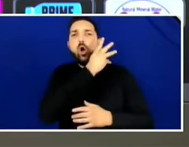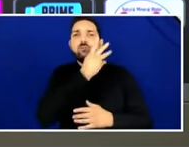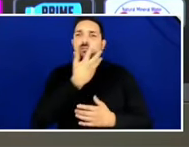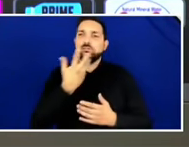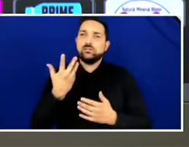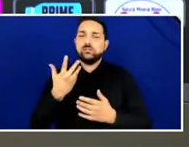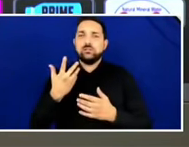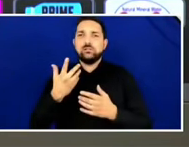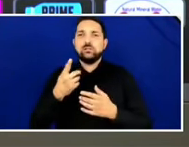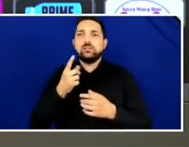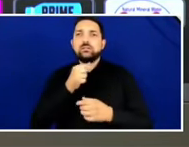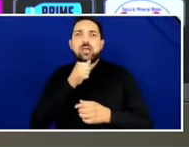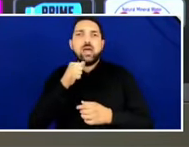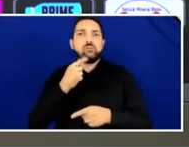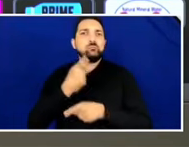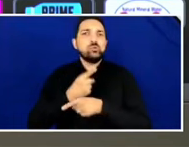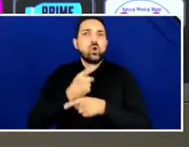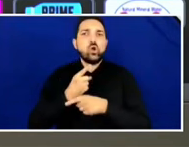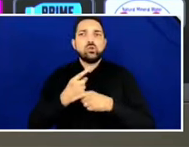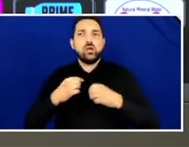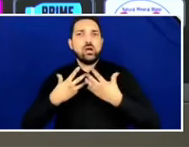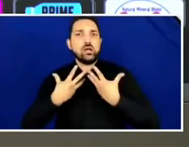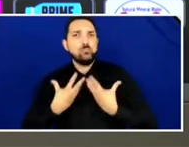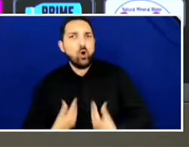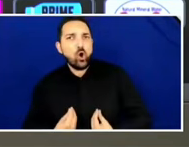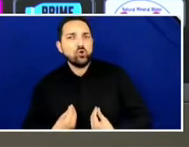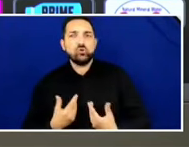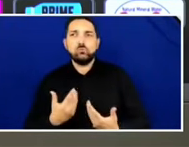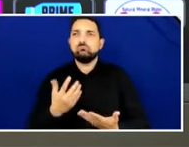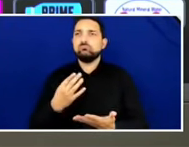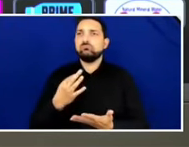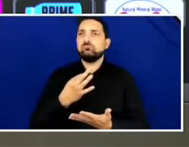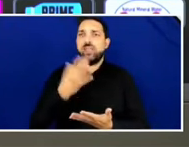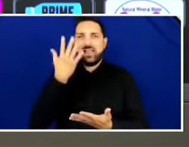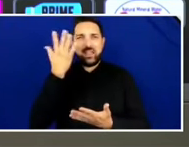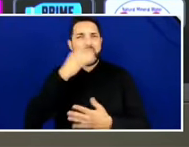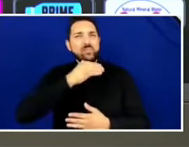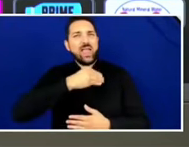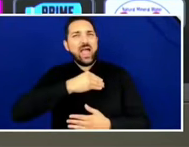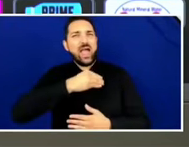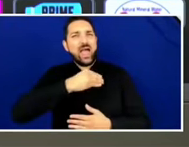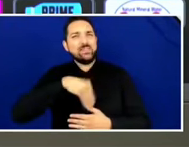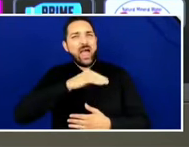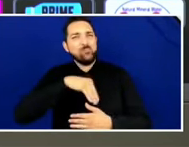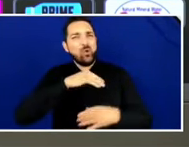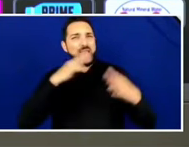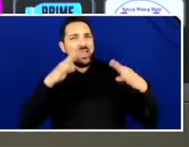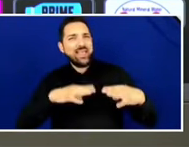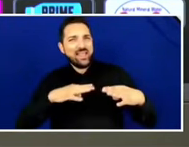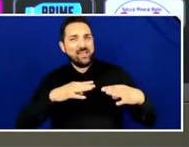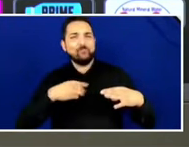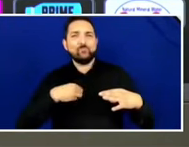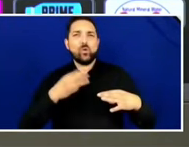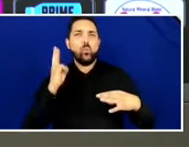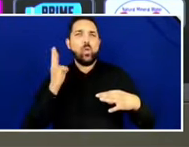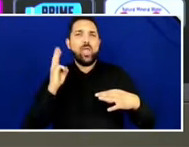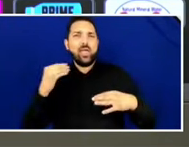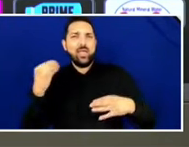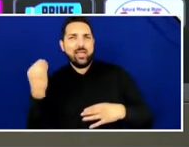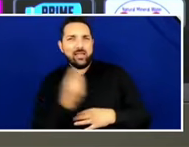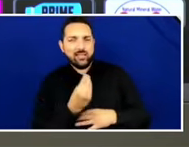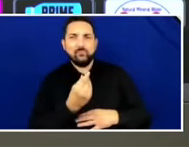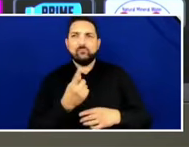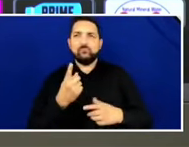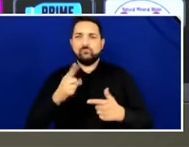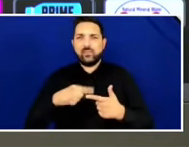stato sostituito contro il Napoli ha giocato riferimento centrale contro lo Stoccarda hild contro